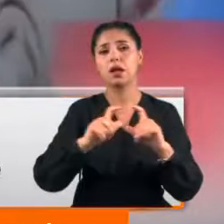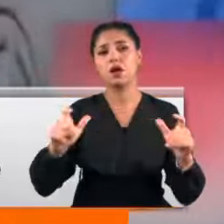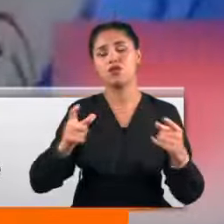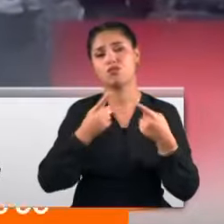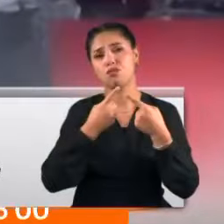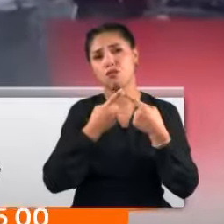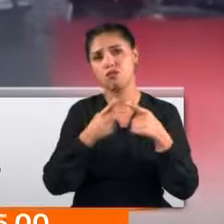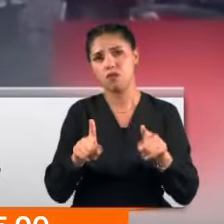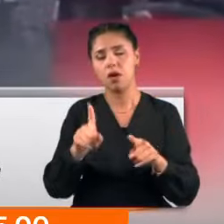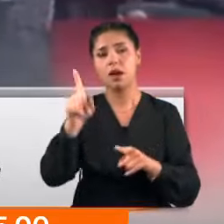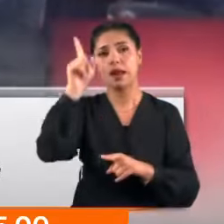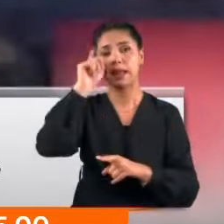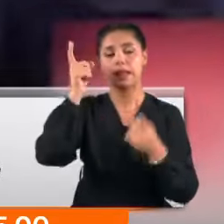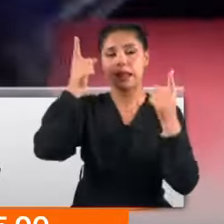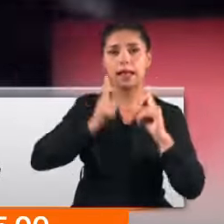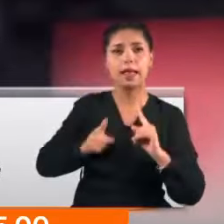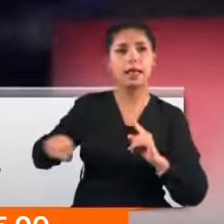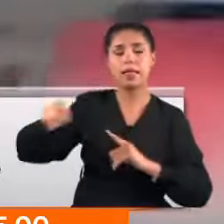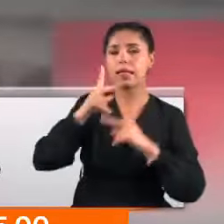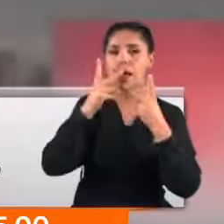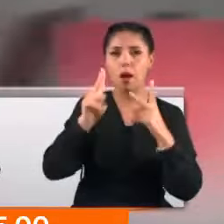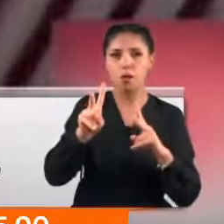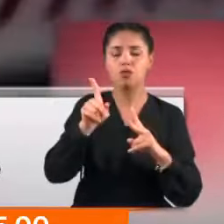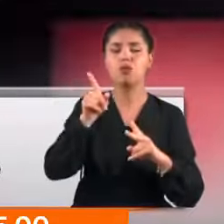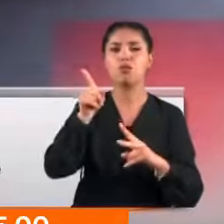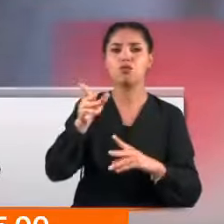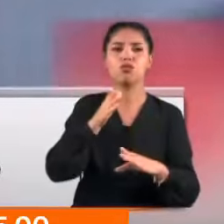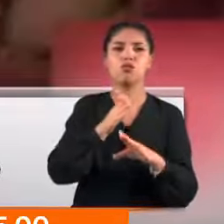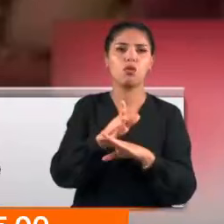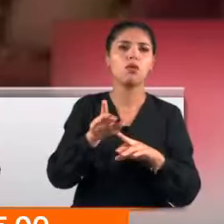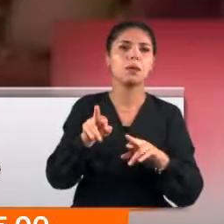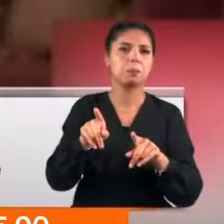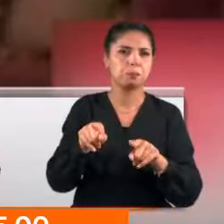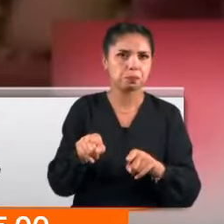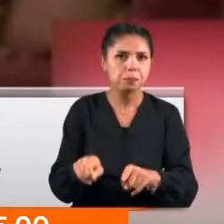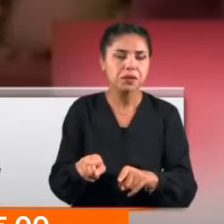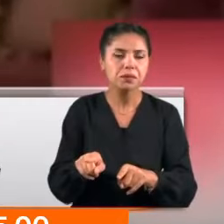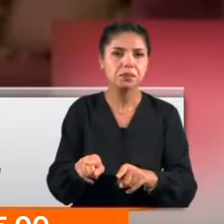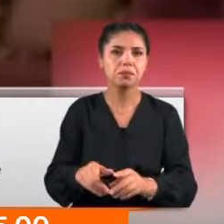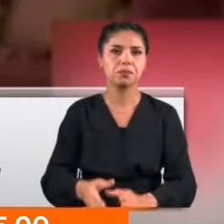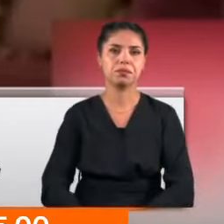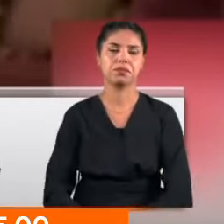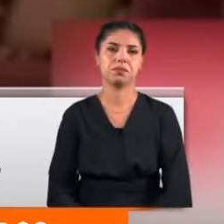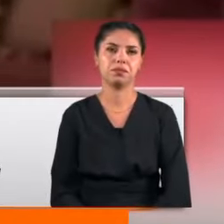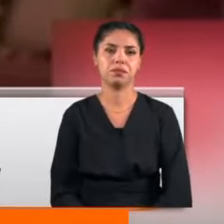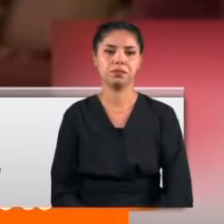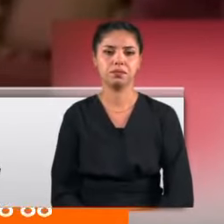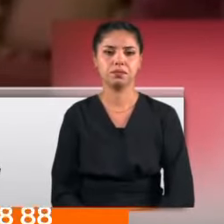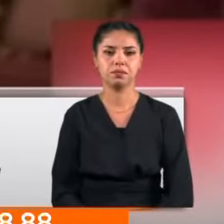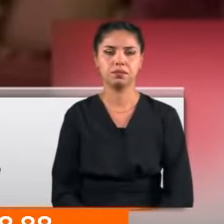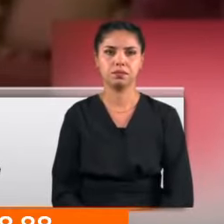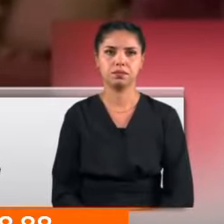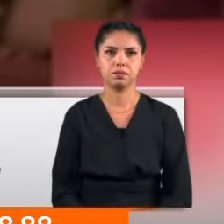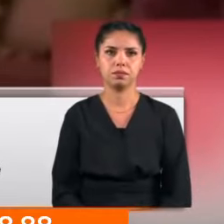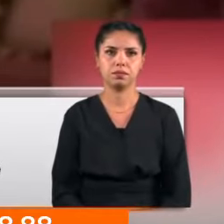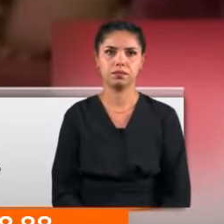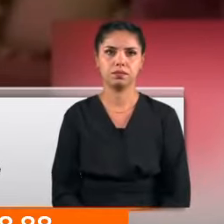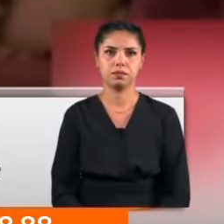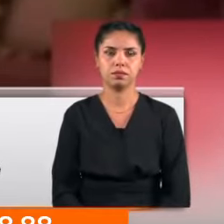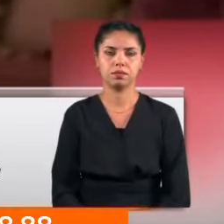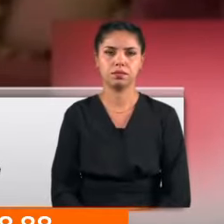ilerliyor. İsrailli yetkililerin açıklamaları da bunu destekler nitelikte. İsrail barış istiyorsa biz barış ve ateşkes